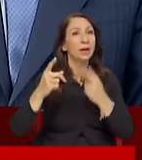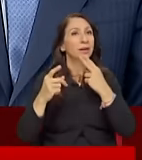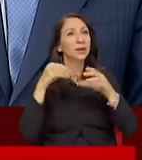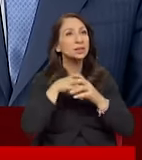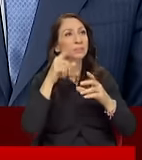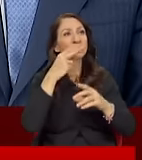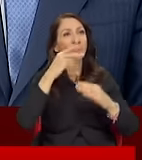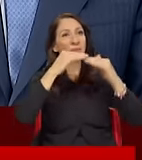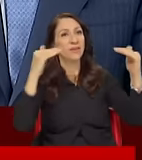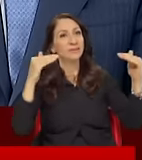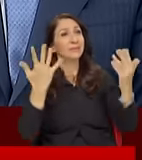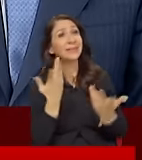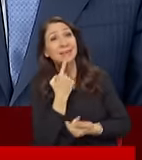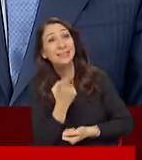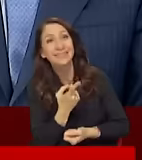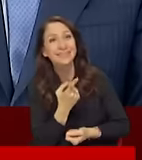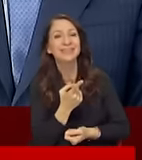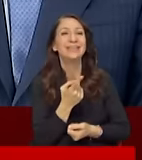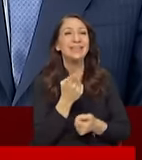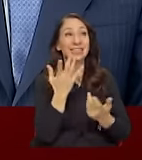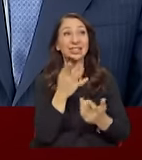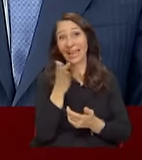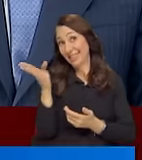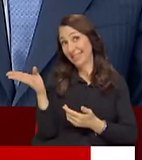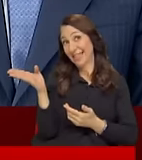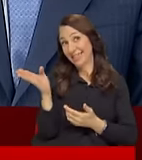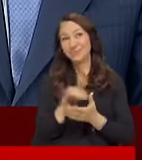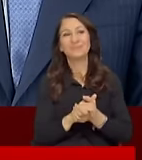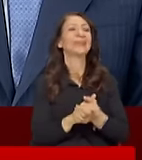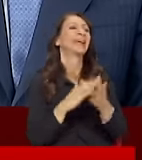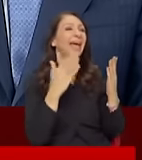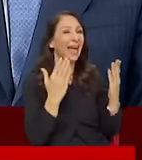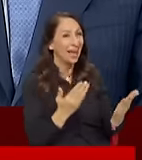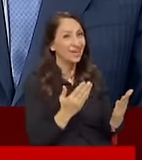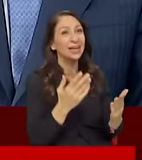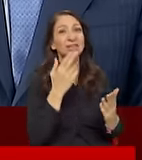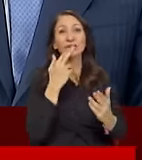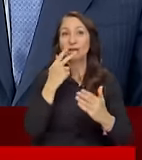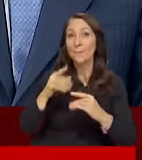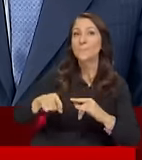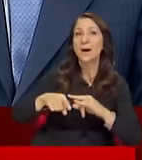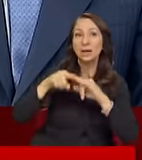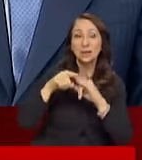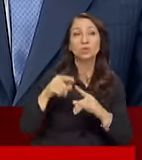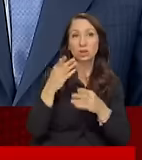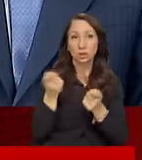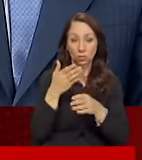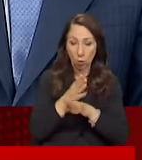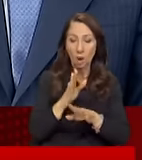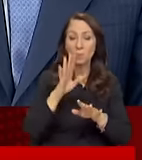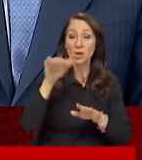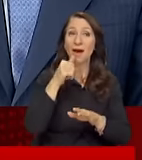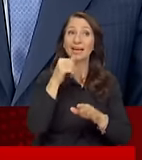da cam tavan. Ne dersiniz? Ne güzel. İşte yanınızda. Evet. Cam asansör işi gerçekten çok doğru. Bütün erkekler